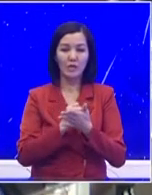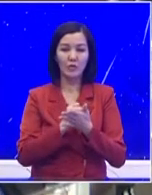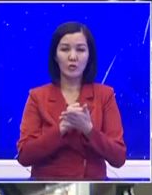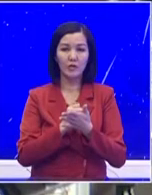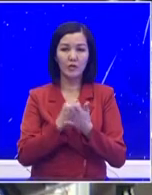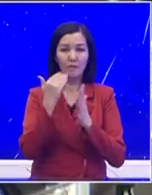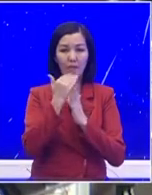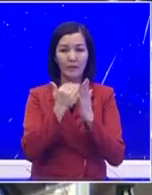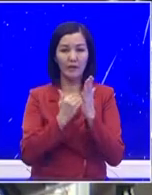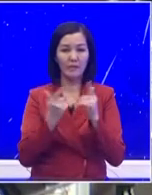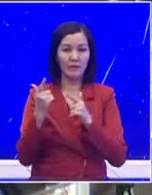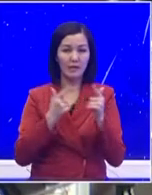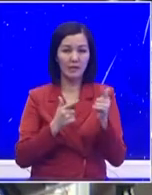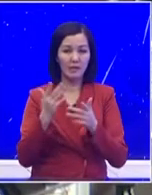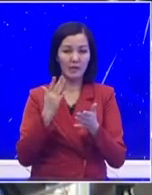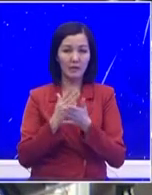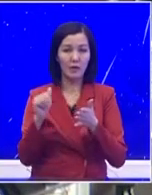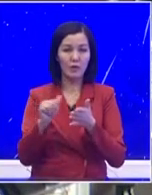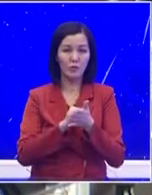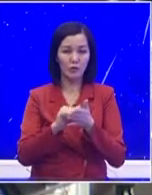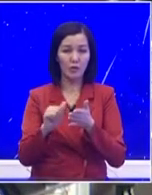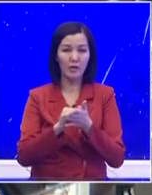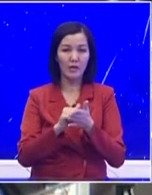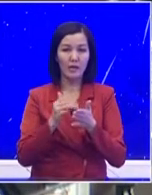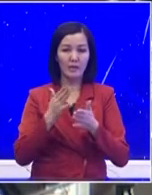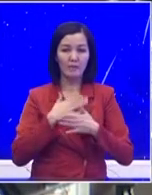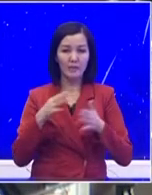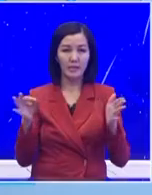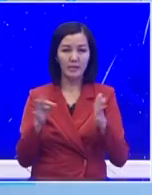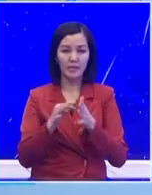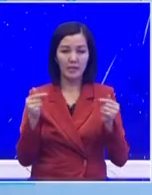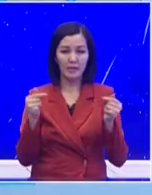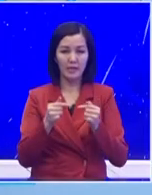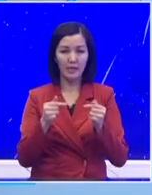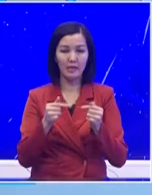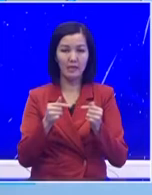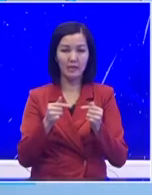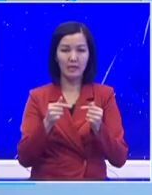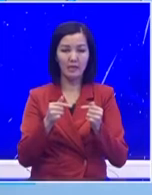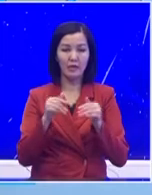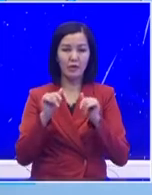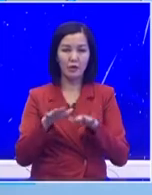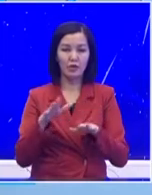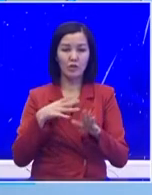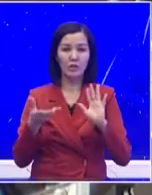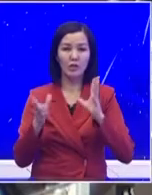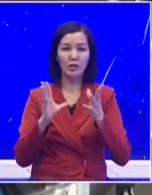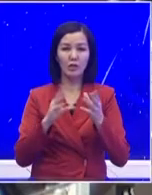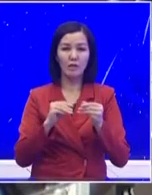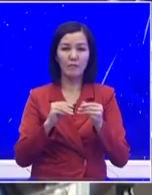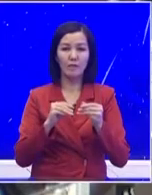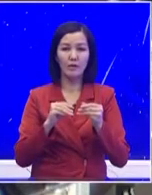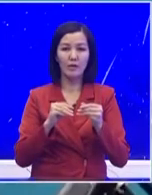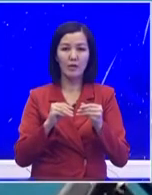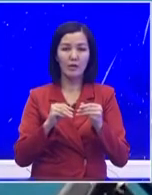тұжырымдамасы әзірленді. Бұл құжат біздің стратегиялық мақсаттарымызға сәйкес келеді. Жалпы тұжырымдаманы мақұлдаймыз.